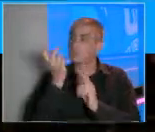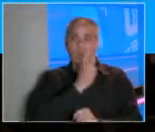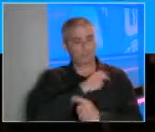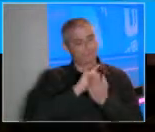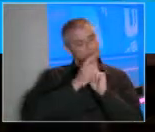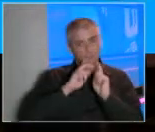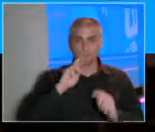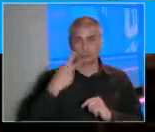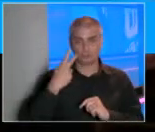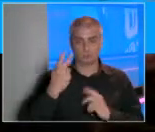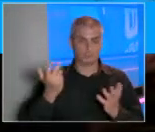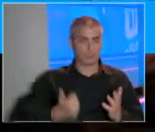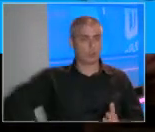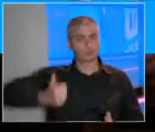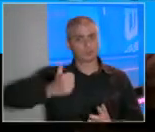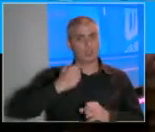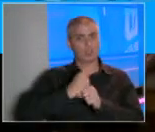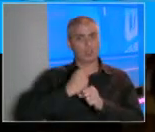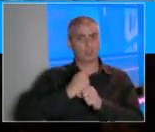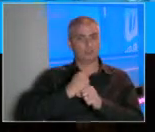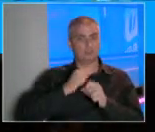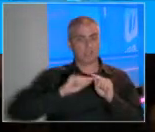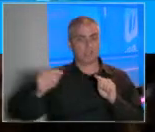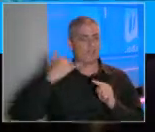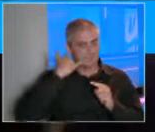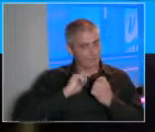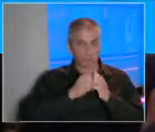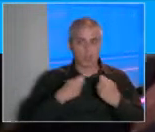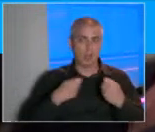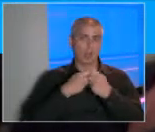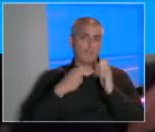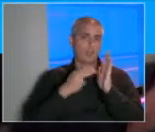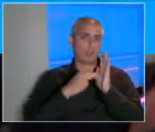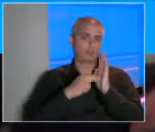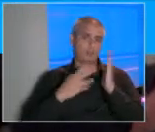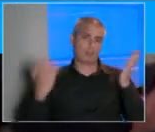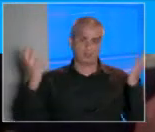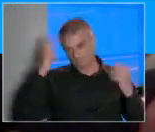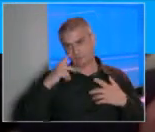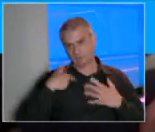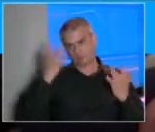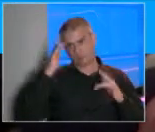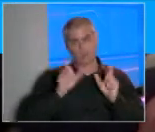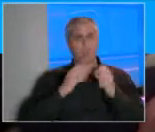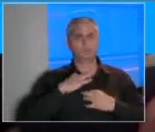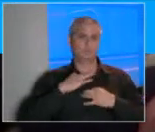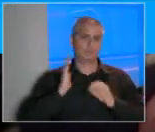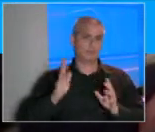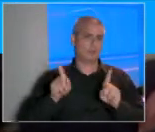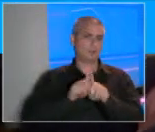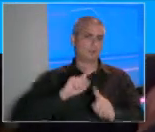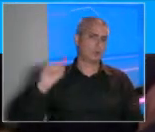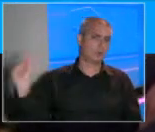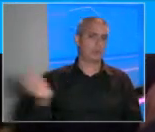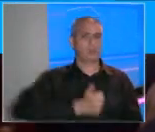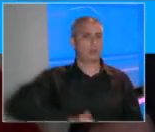שמתחלף לי כל שנתיים ראש מנהל לעשות קו בזק או לחבר שכונה עם חשמל, אז אתה מבין שאני צריך לדאוג את התושבים שלי, וככה כמוני כל שאר